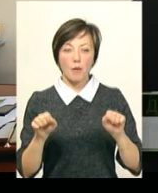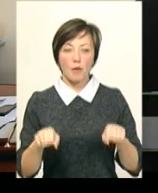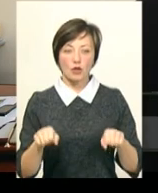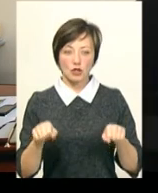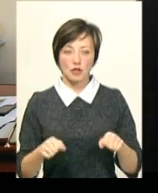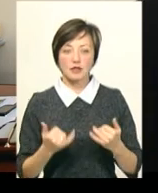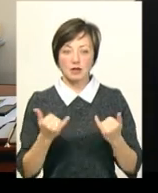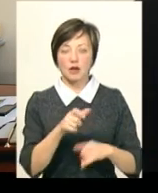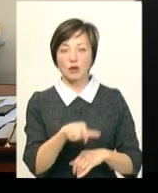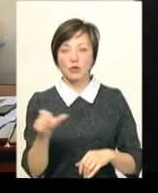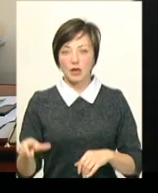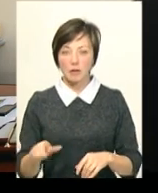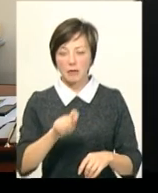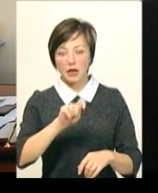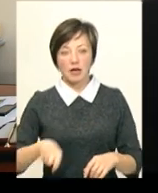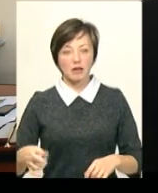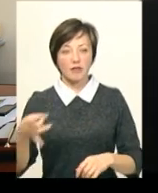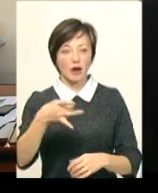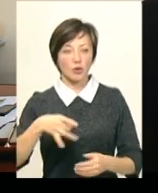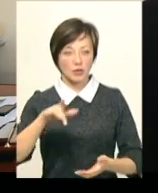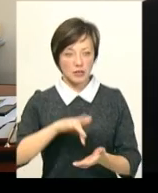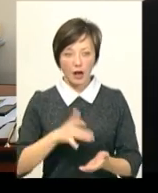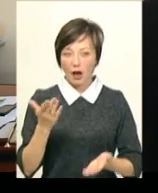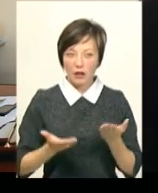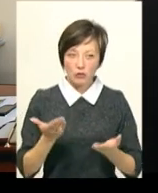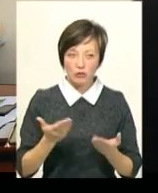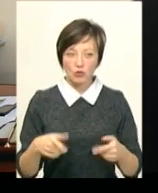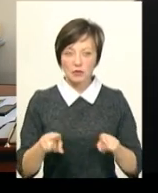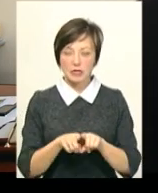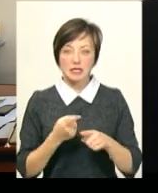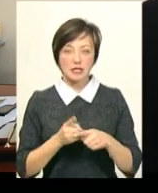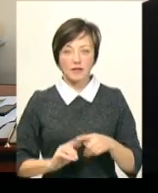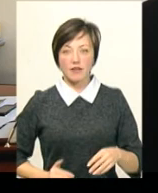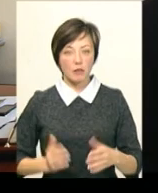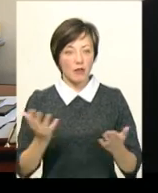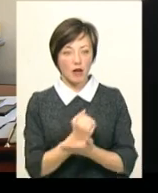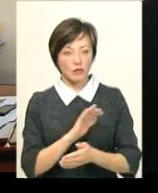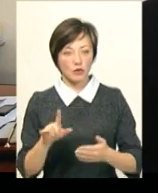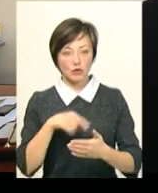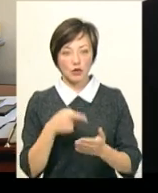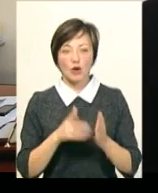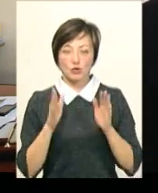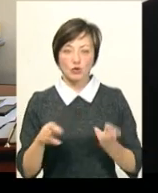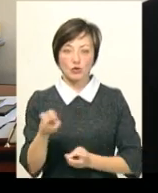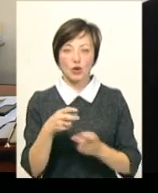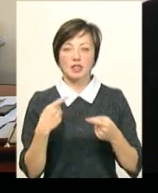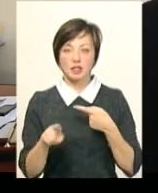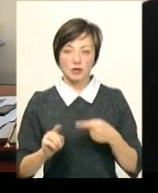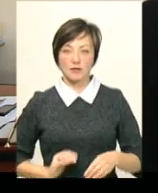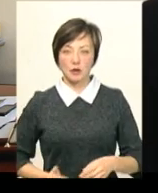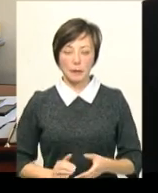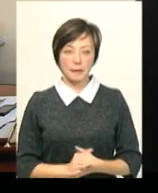можливість для людей добратися до районного центру. А якщо все-таки з цим перевізником не вдасться? Будемо шукати інших